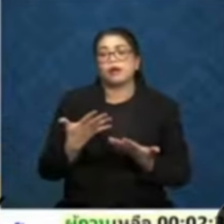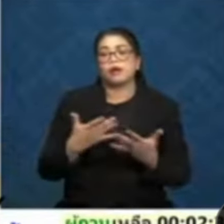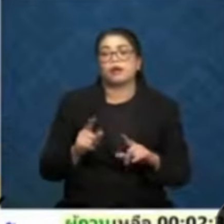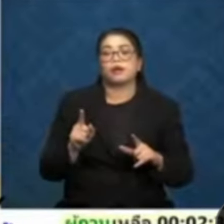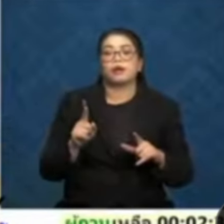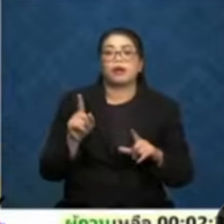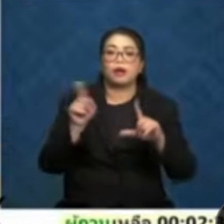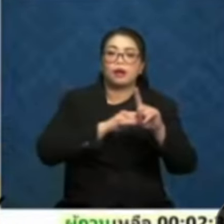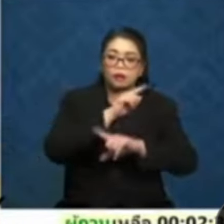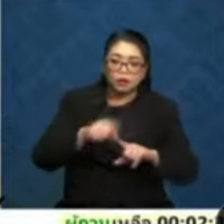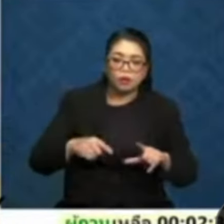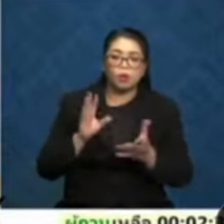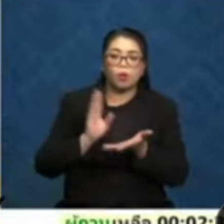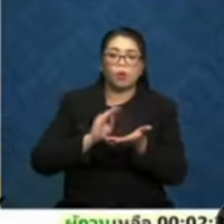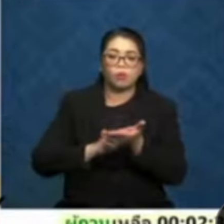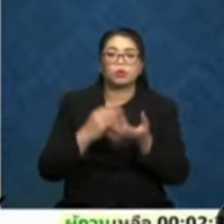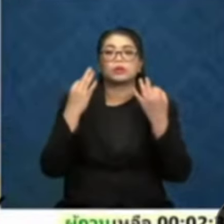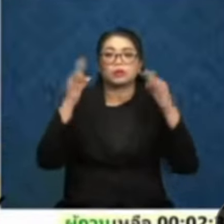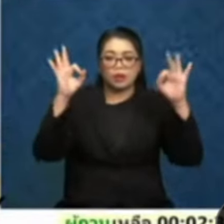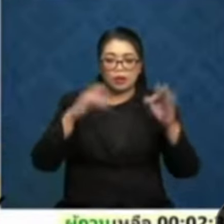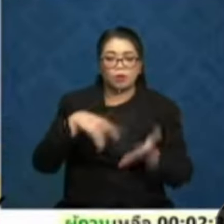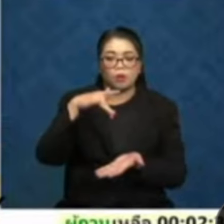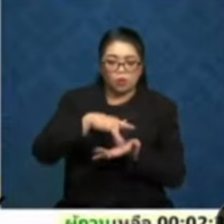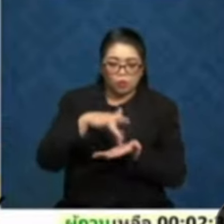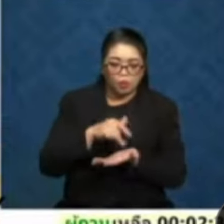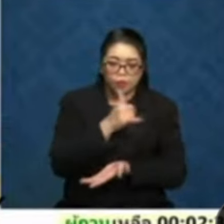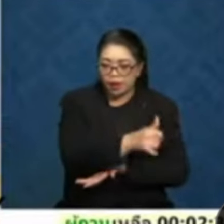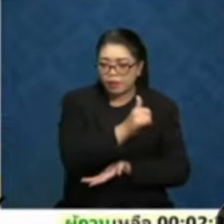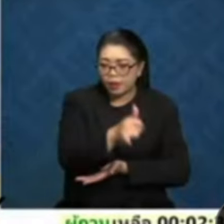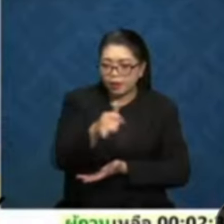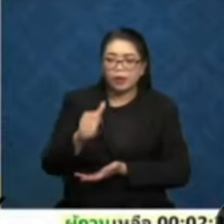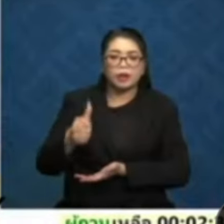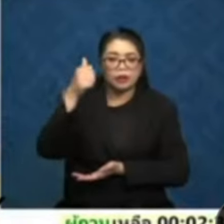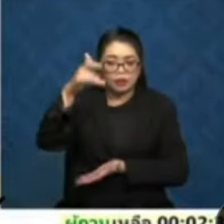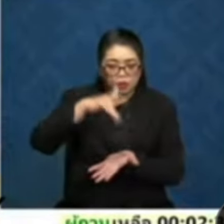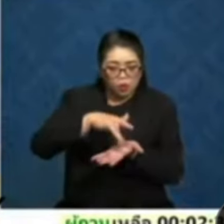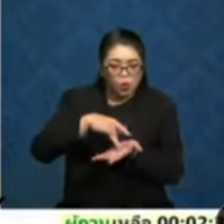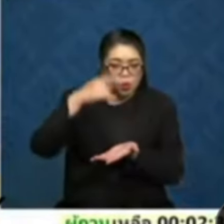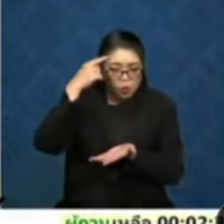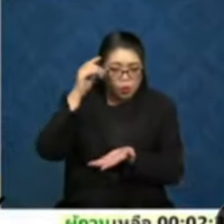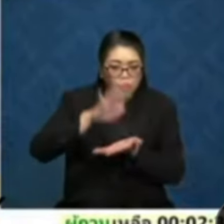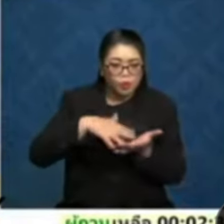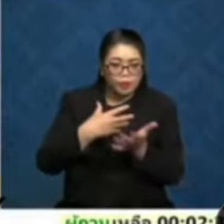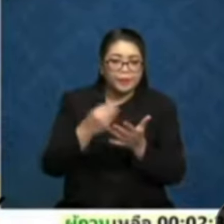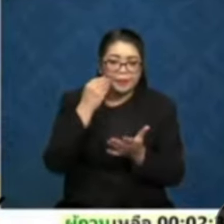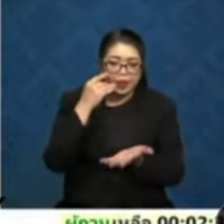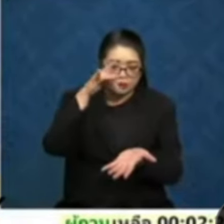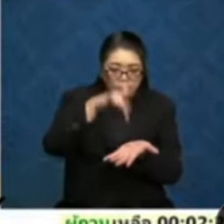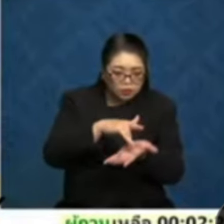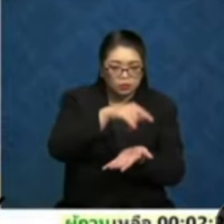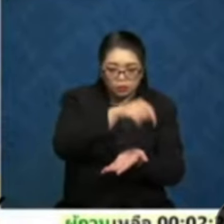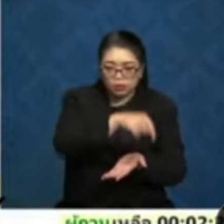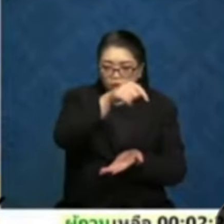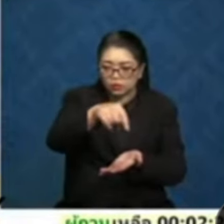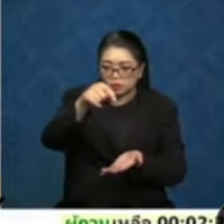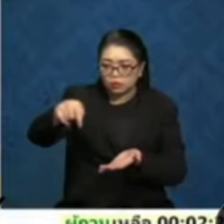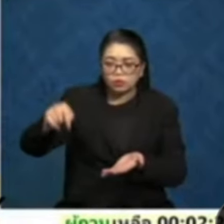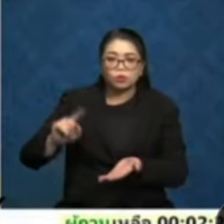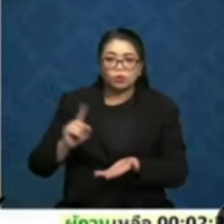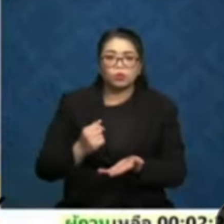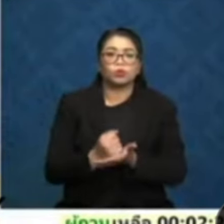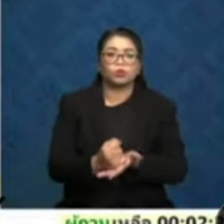เปิดเผยข้อมูลตรงนี้เป็นข้อมูลสาธารณะครับแล้วแนวนโยบายของรัฐบาลเขาเขียนไว้ชัดเจนมากว่าการเปิดเผยข้อมูล Go codingแบบนี้นอกจาก